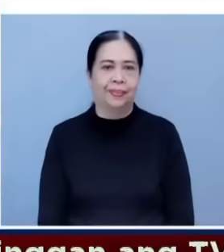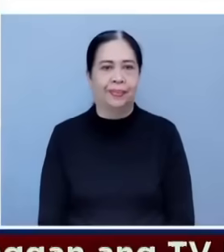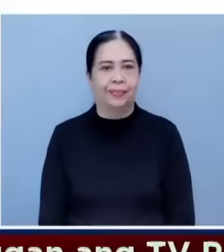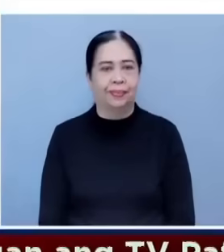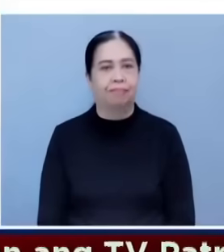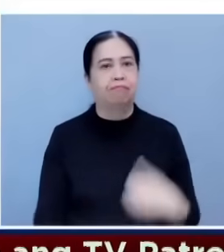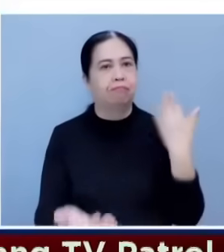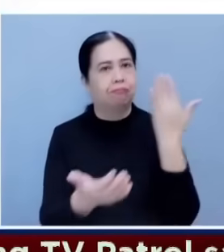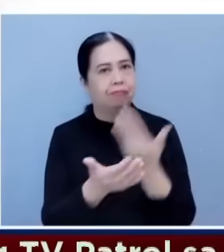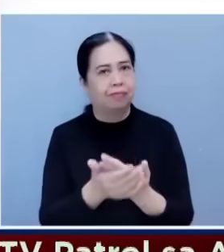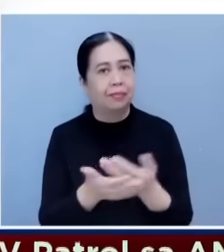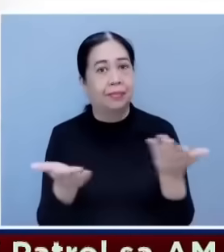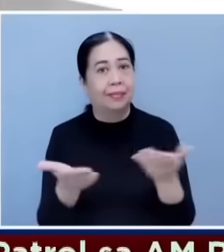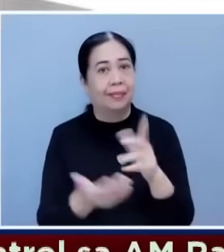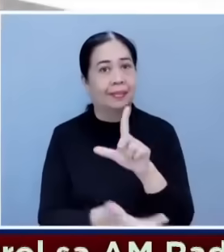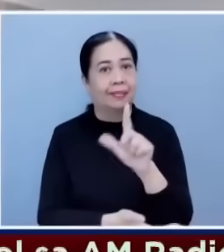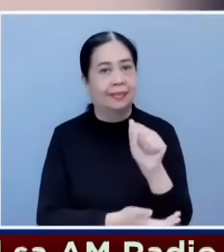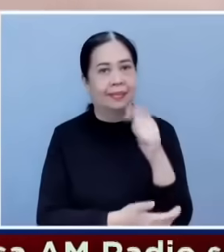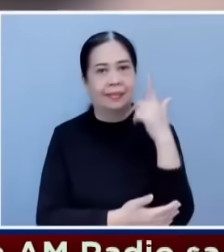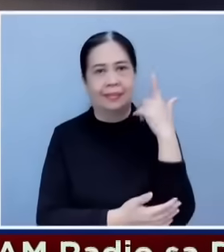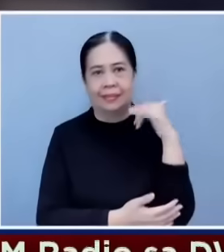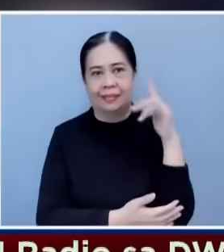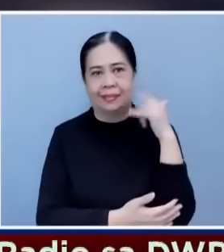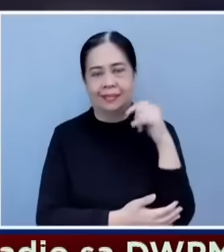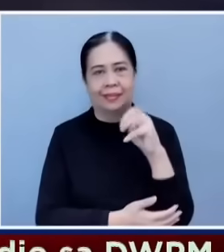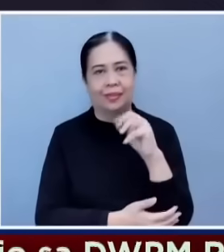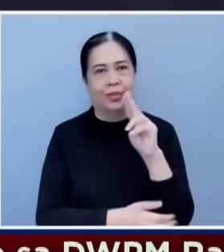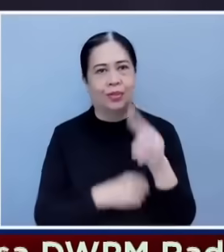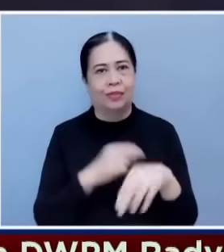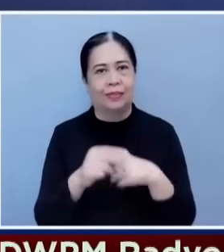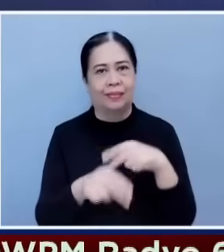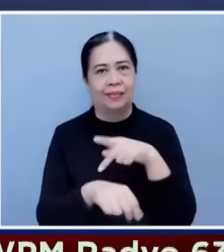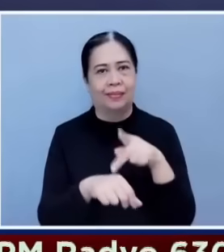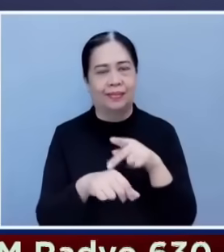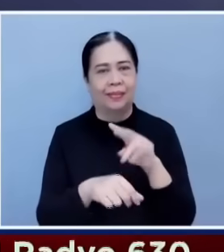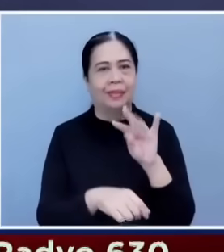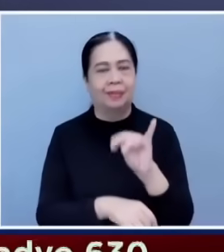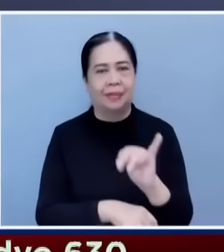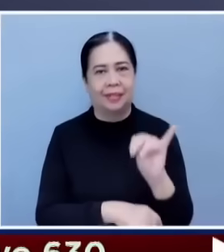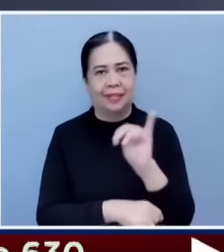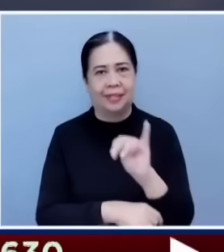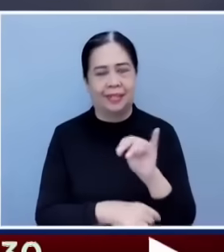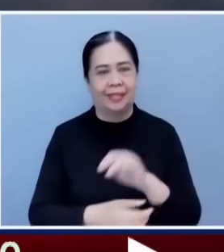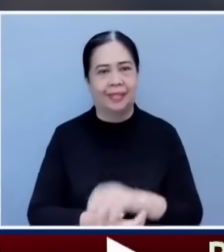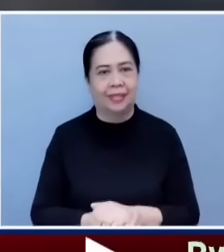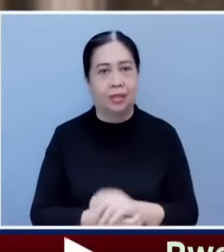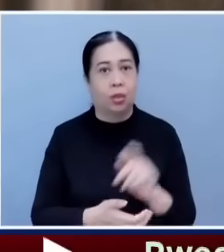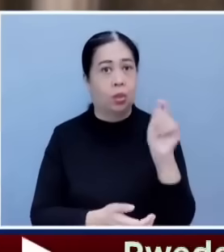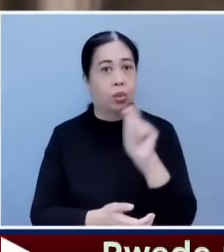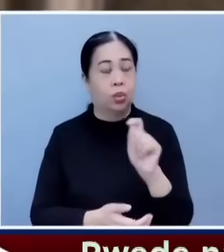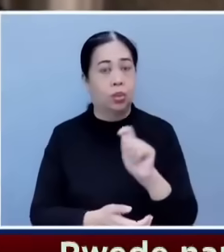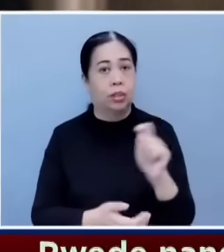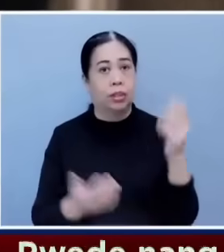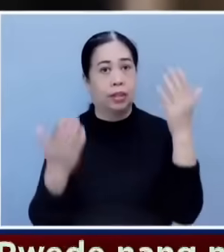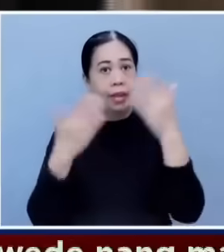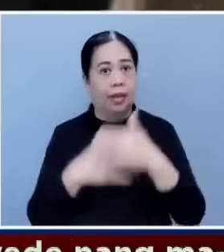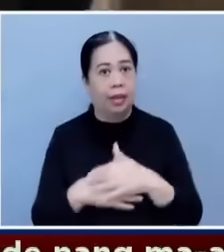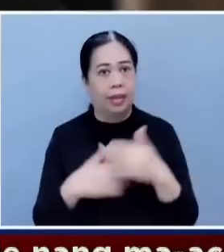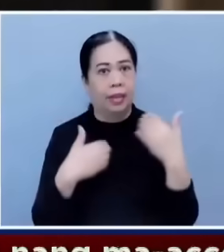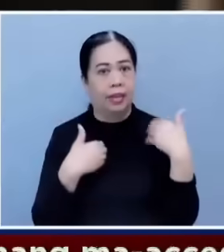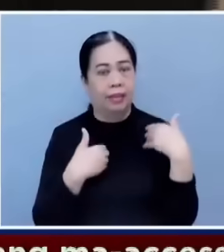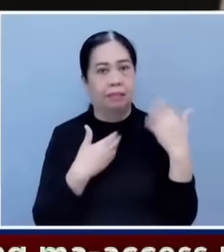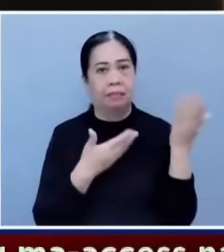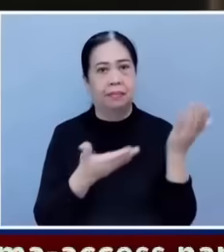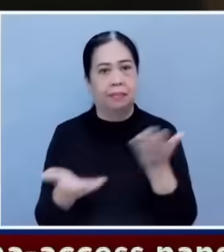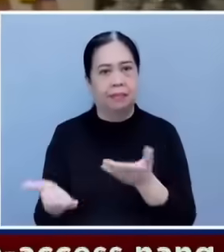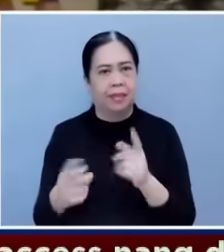Dumating na sa Los Angeles, California si Miss Universe Philippines Michelle Marquez D. Martes ng gabi, bitbit ng beauty queen